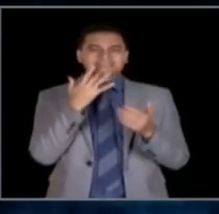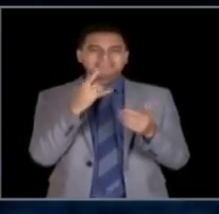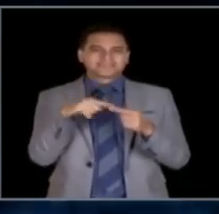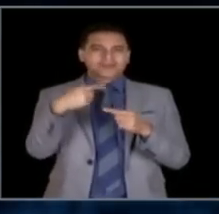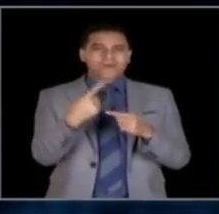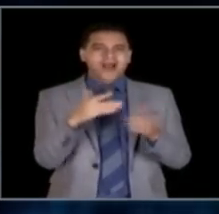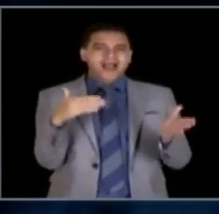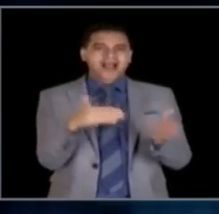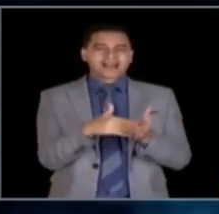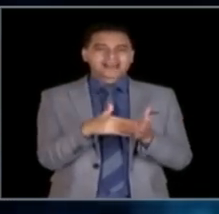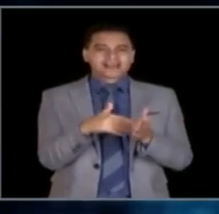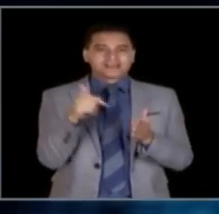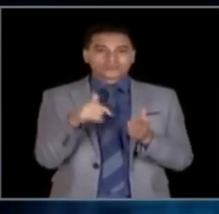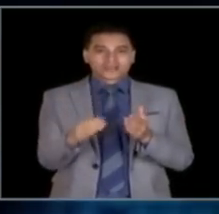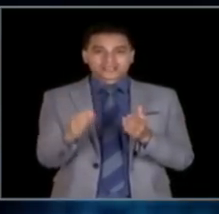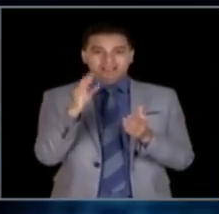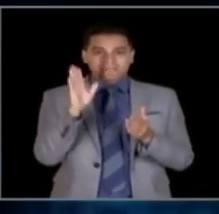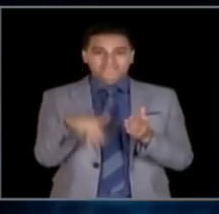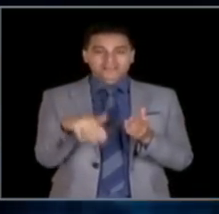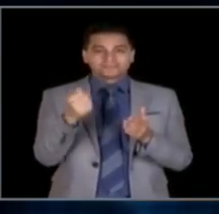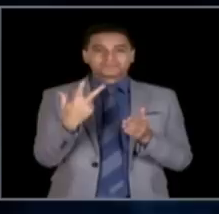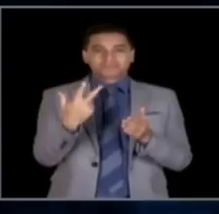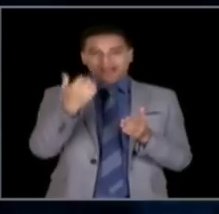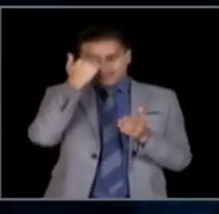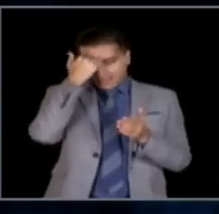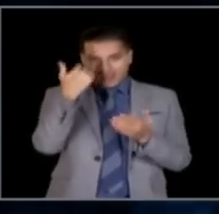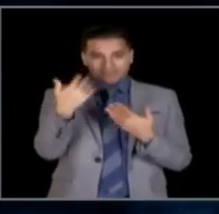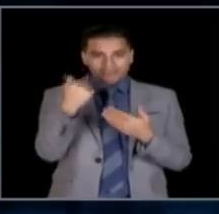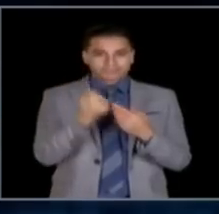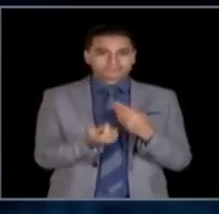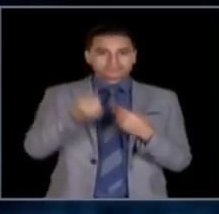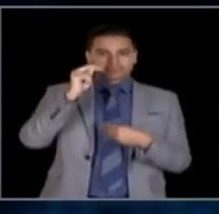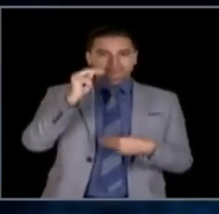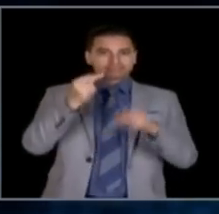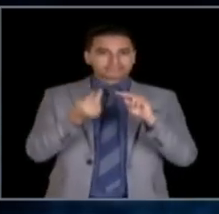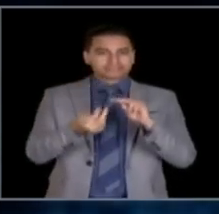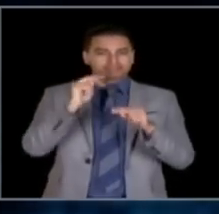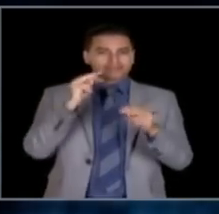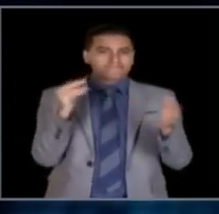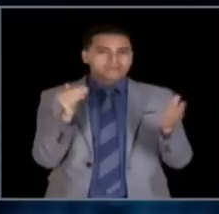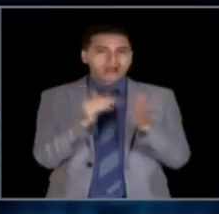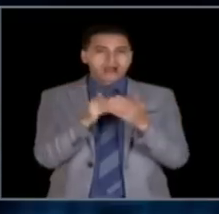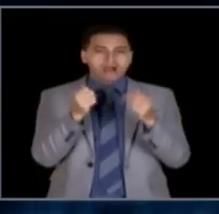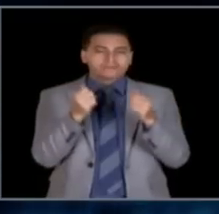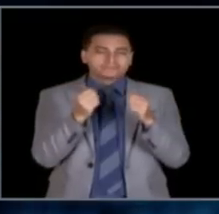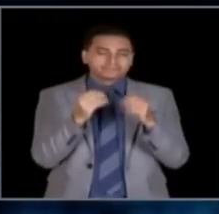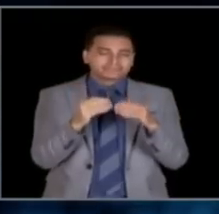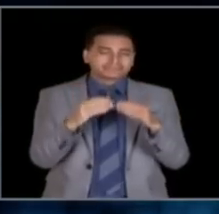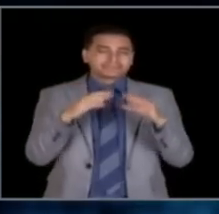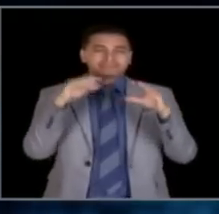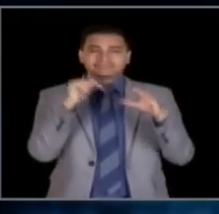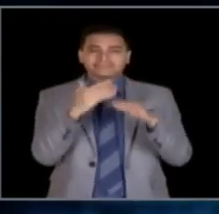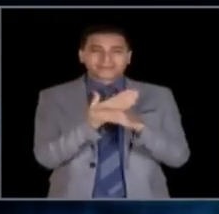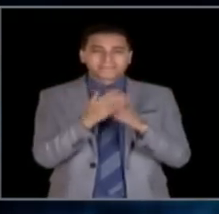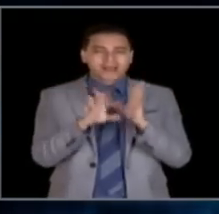ب 3000 جنيه وهيتضاعف الرقم وصولا للمباراه النهائيه. جميع المبالغ الماليه في نهايه